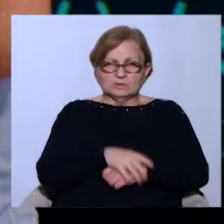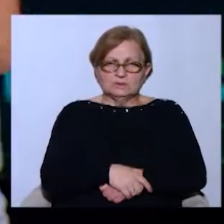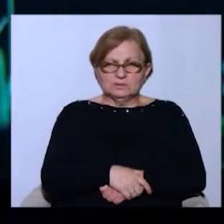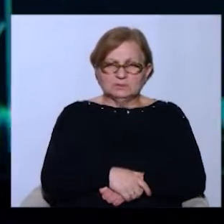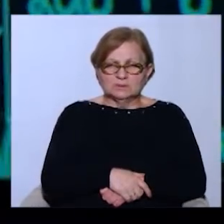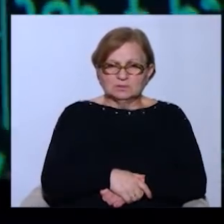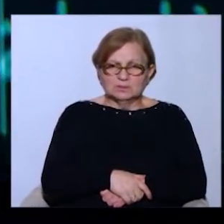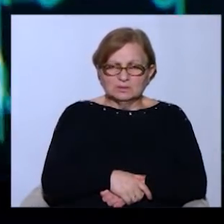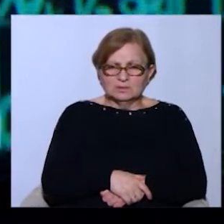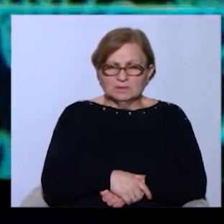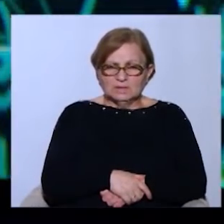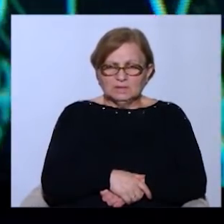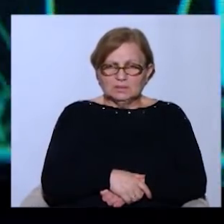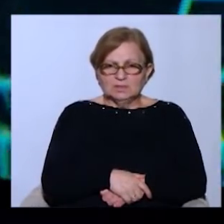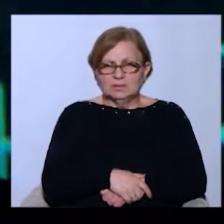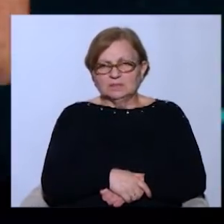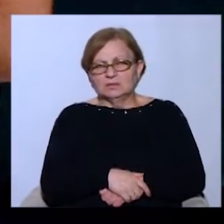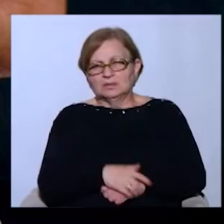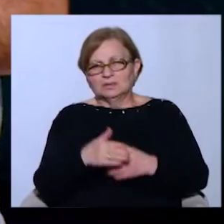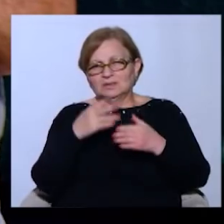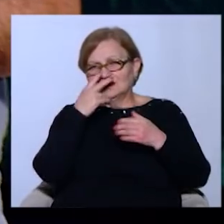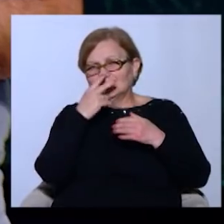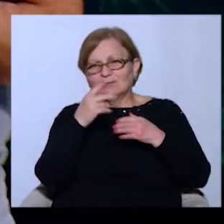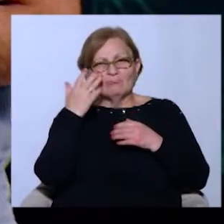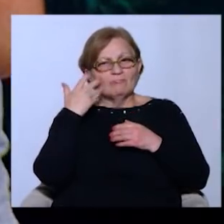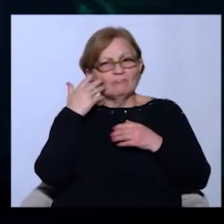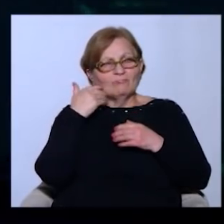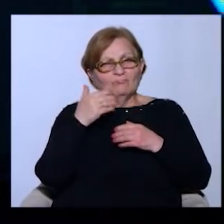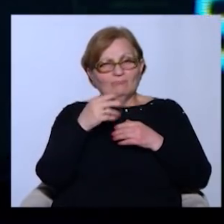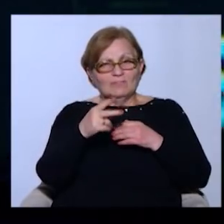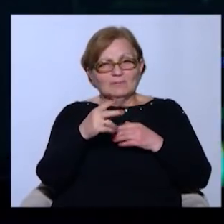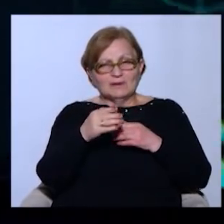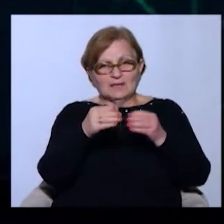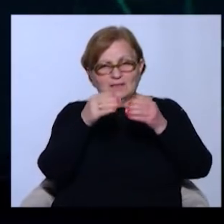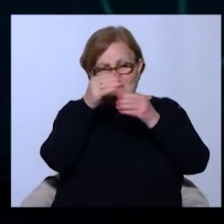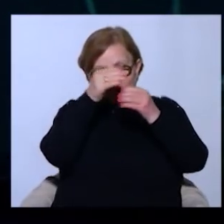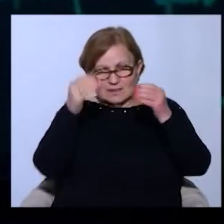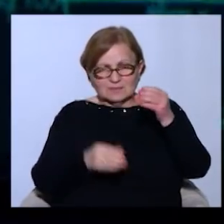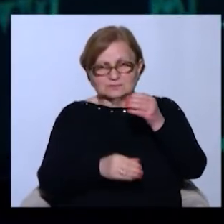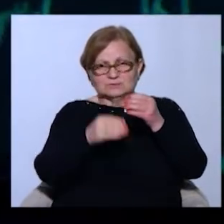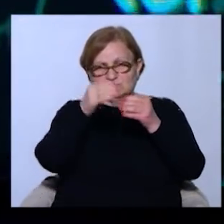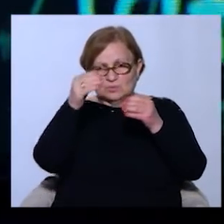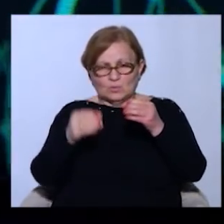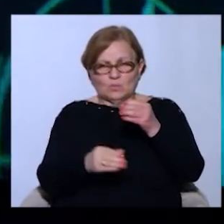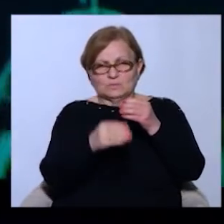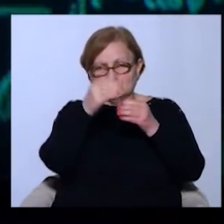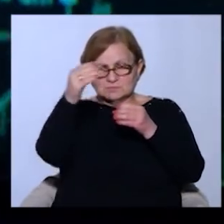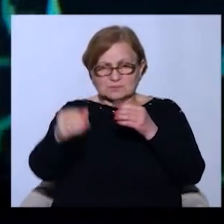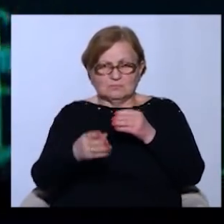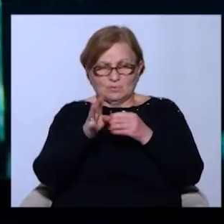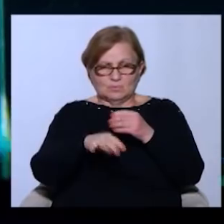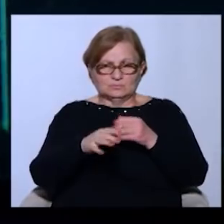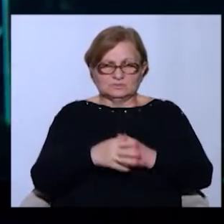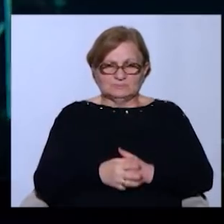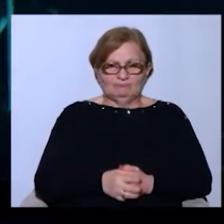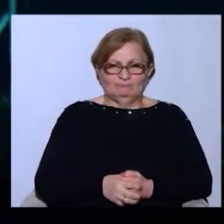რომ შეხედოთ, აი ასე შევხედოთ. სხვადასხვა ფრად მოვნიშნე და უკეთესად ჩანს. ნახეთ, 1 ფენა, 2, 3, 4. და